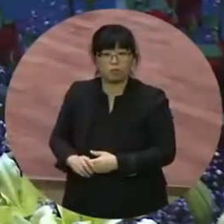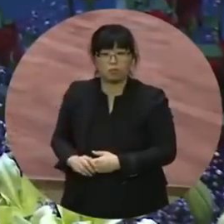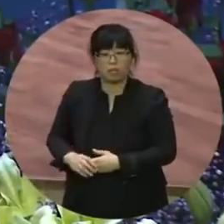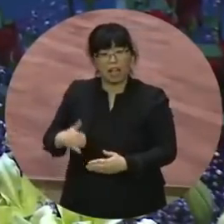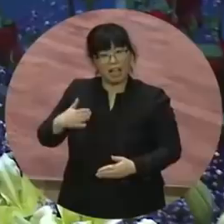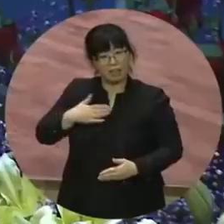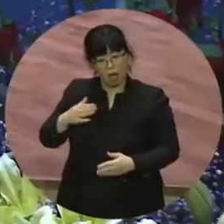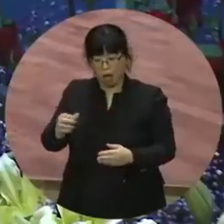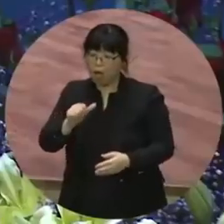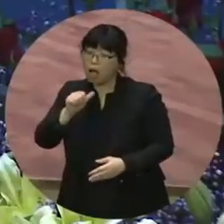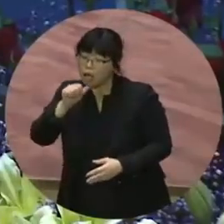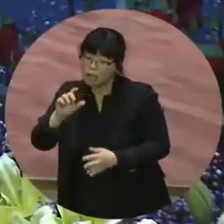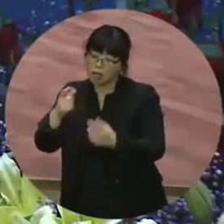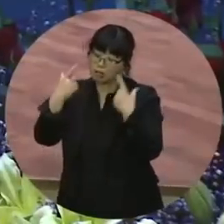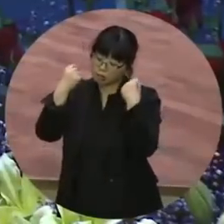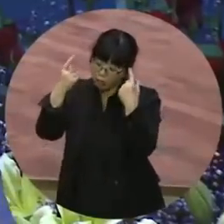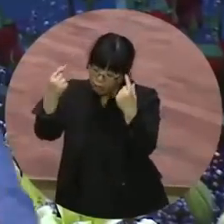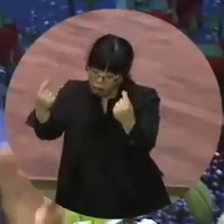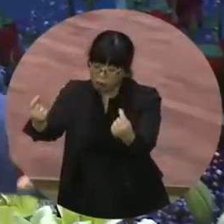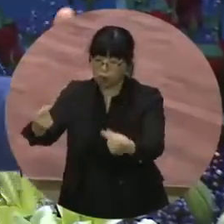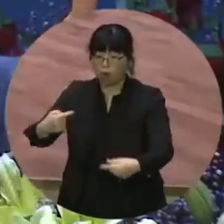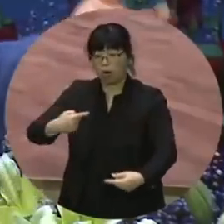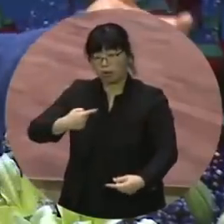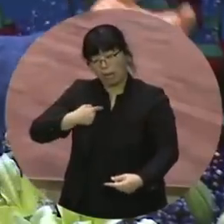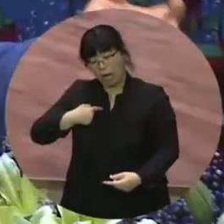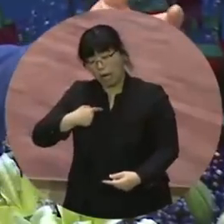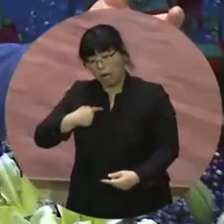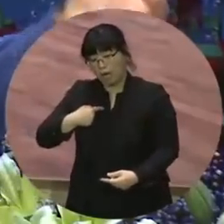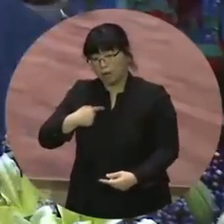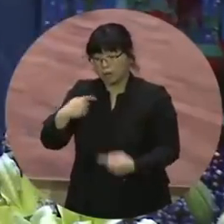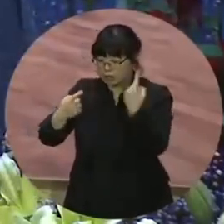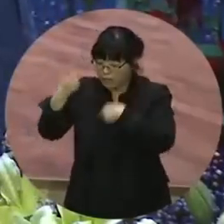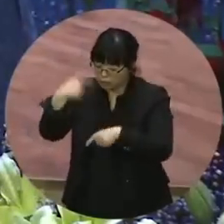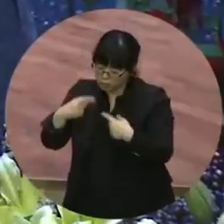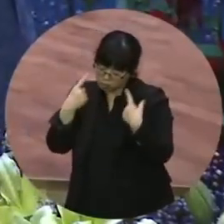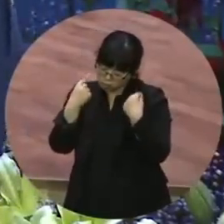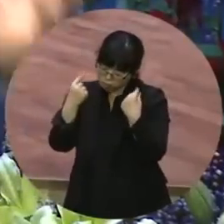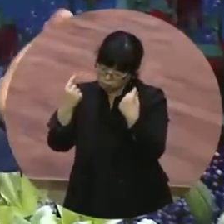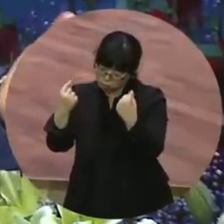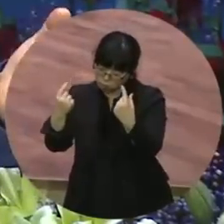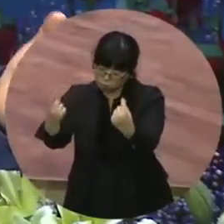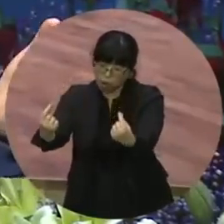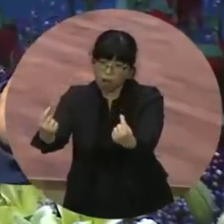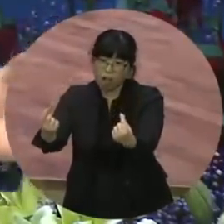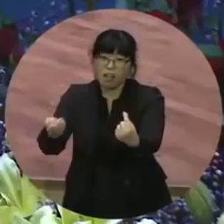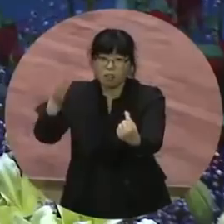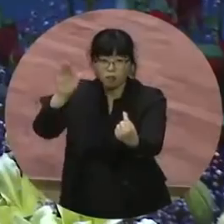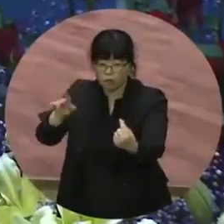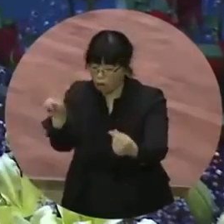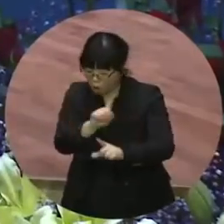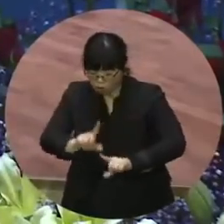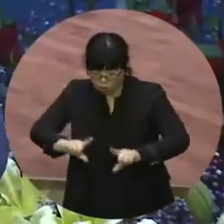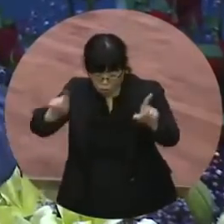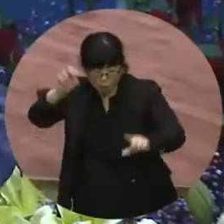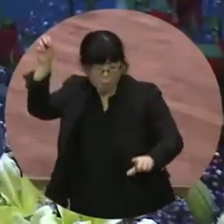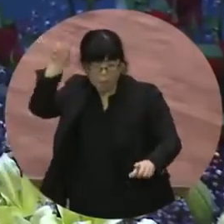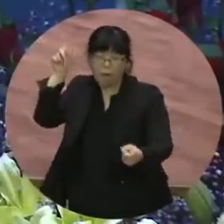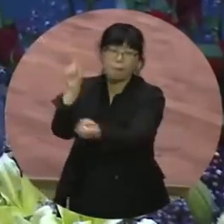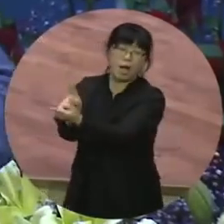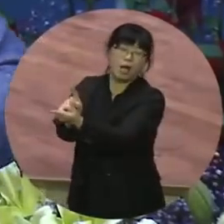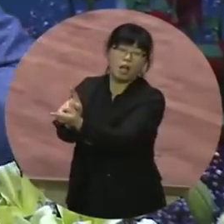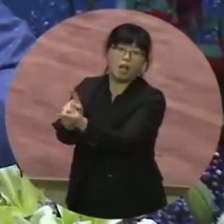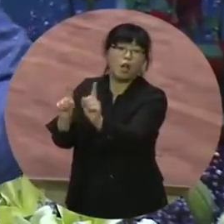이런 창세기 3장의 문제까지 하나도 안 물러갔냐? 내가 그걸 몰랐다. 내가 그런데 언제 알았냐?